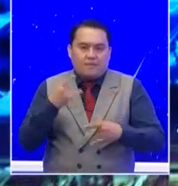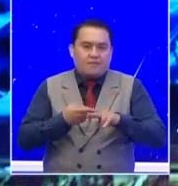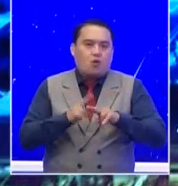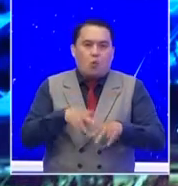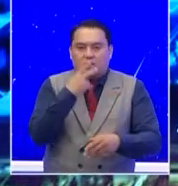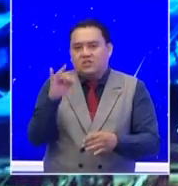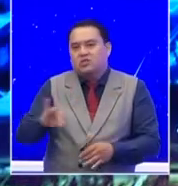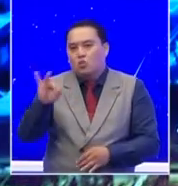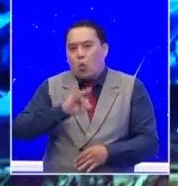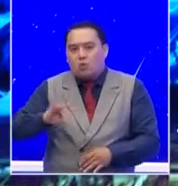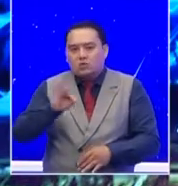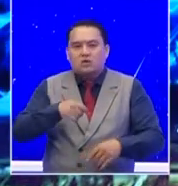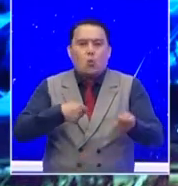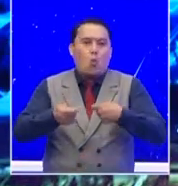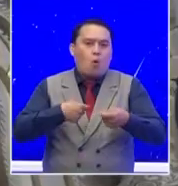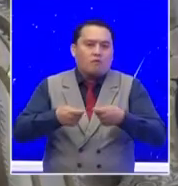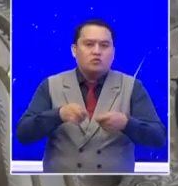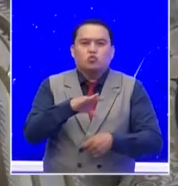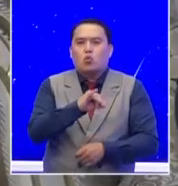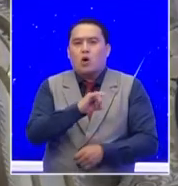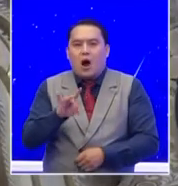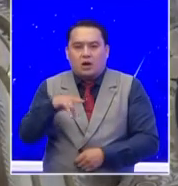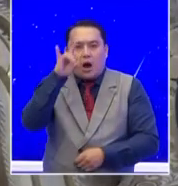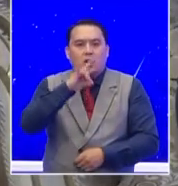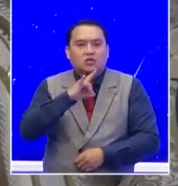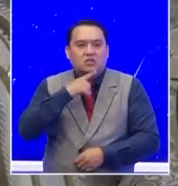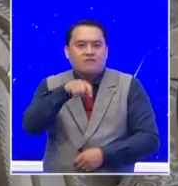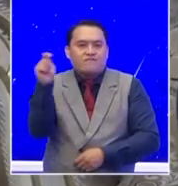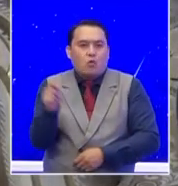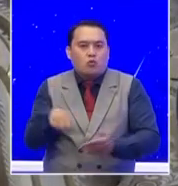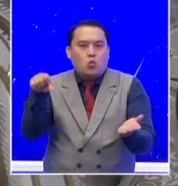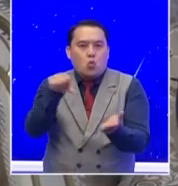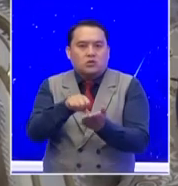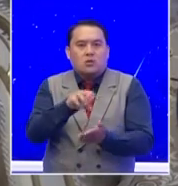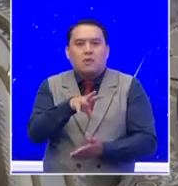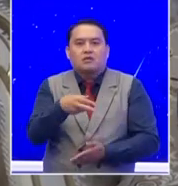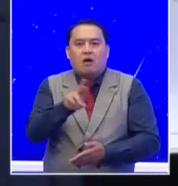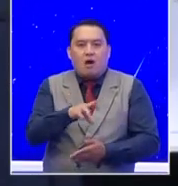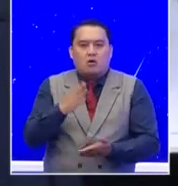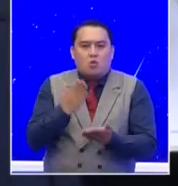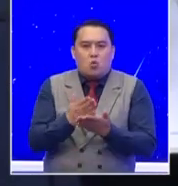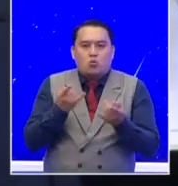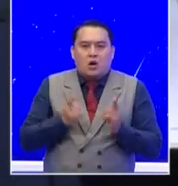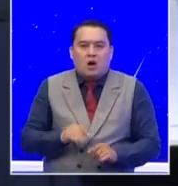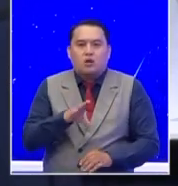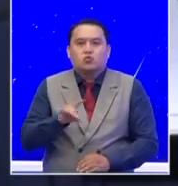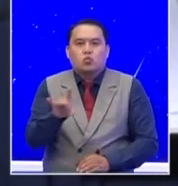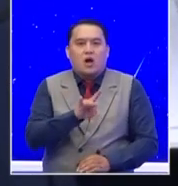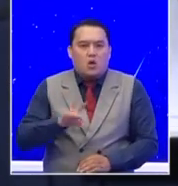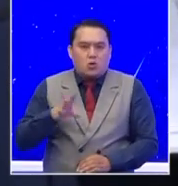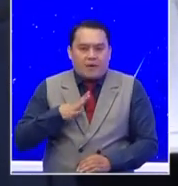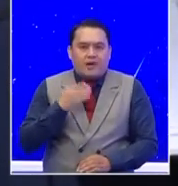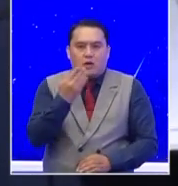мнению историков полководец руководящий в казахской джунгарских войнах ополчением рода мотай является уроженцем аксуского района